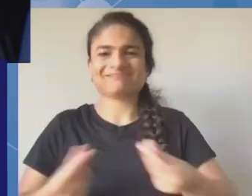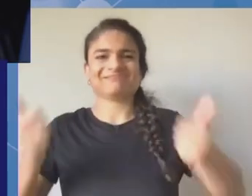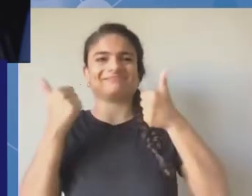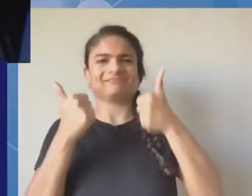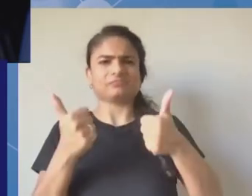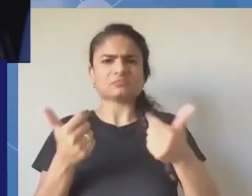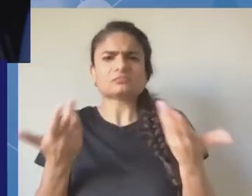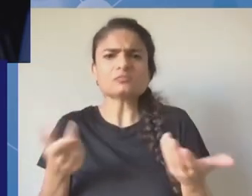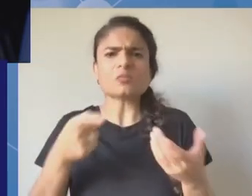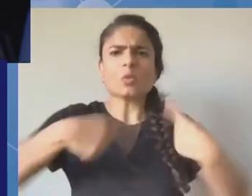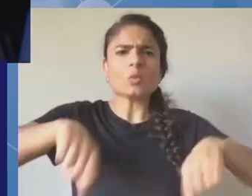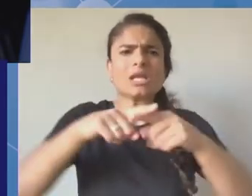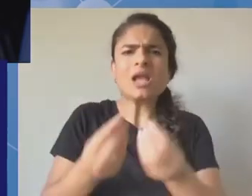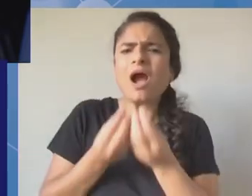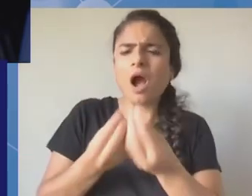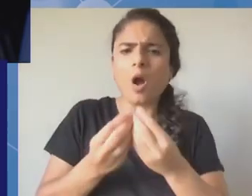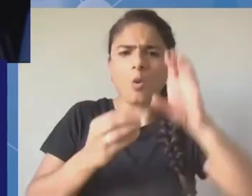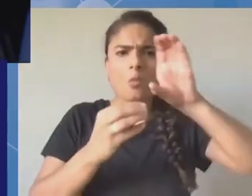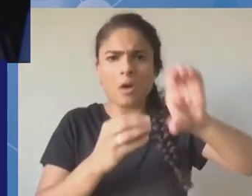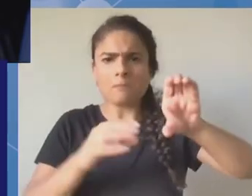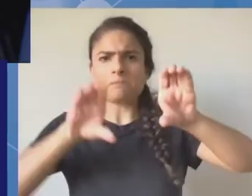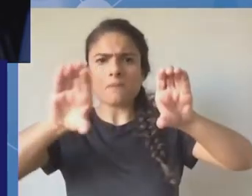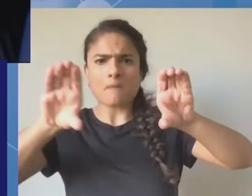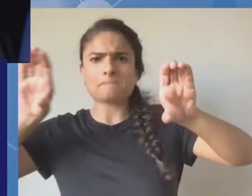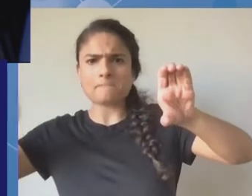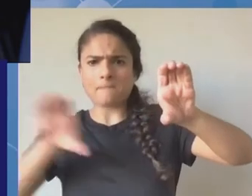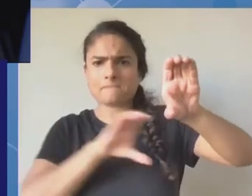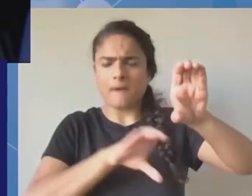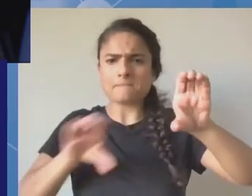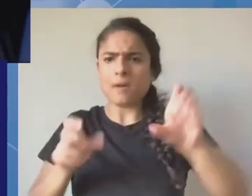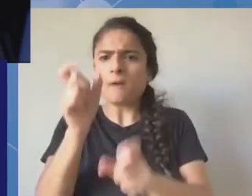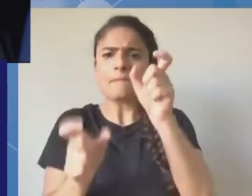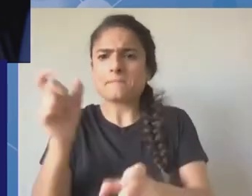块有更加充分的青年的代表，